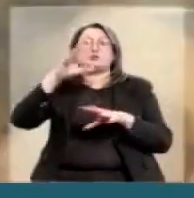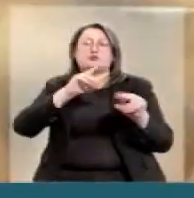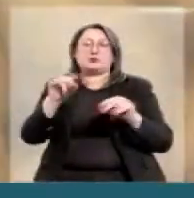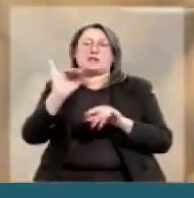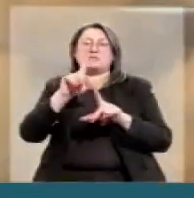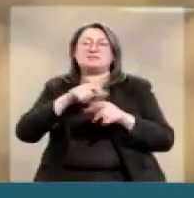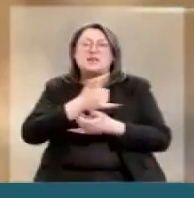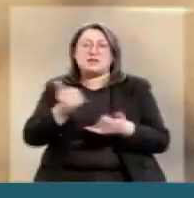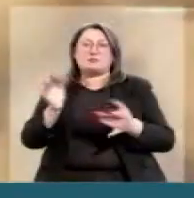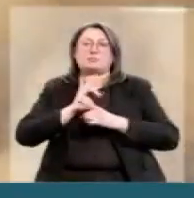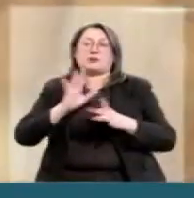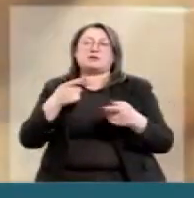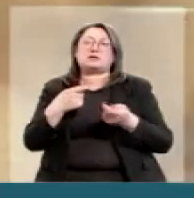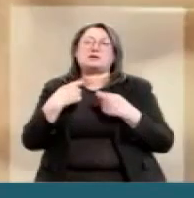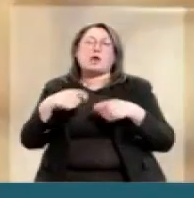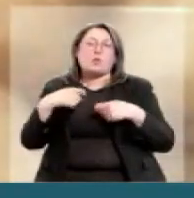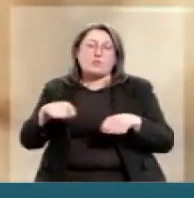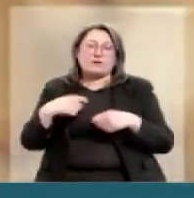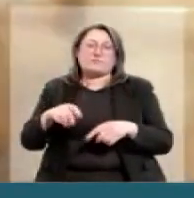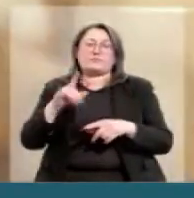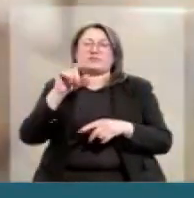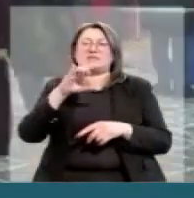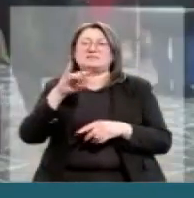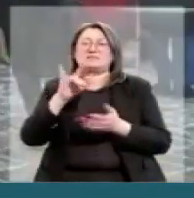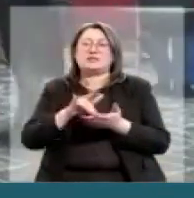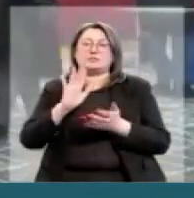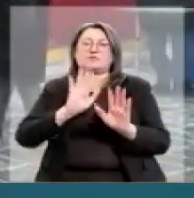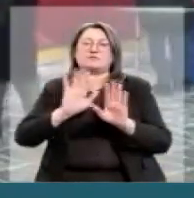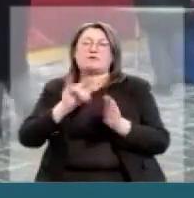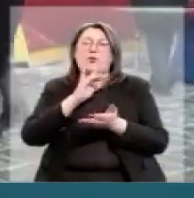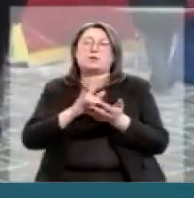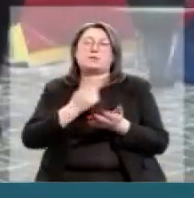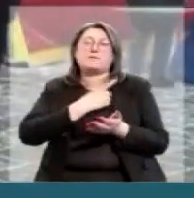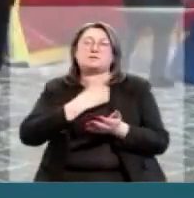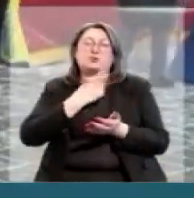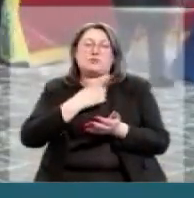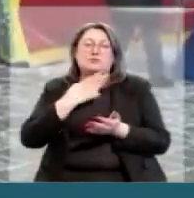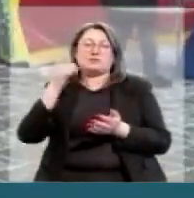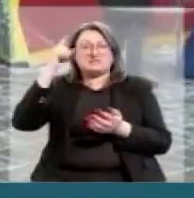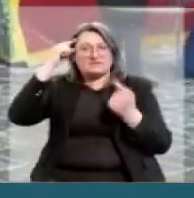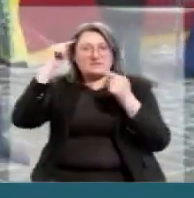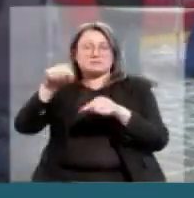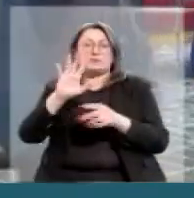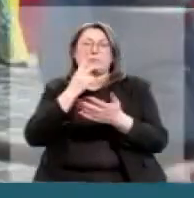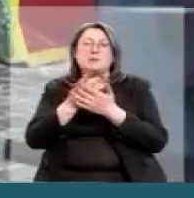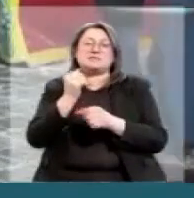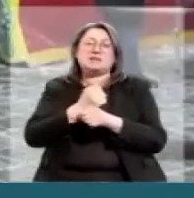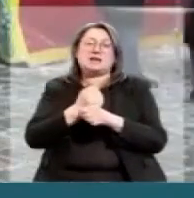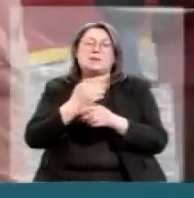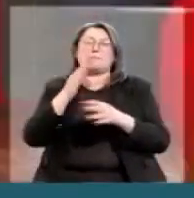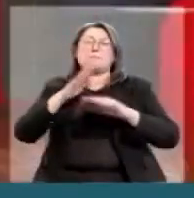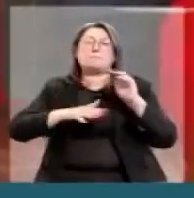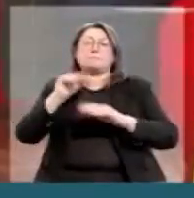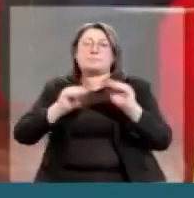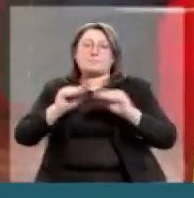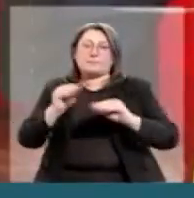будет организована праздничная торговля. Кроме того, в сити-центре пройдет выставка «Город мастеров». Известные ремесленники представят изделия